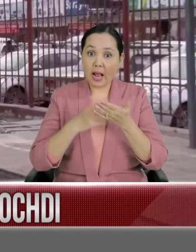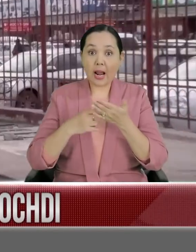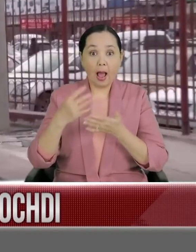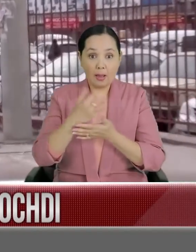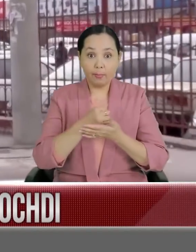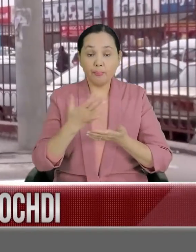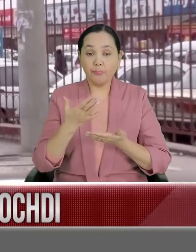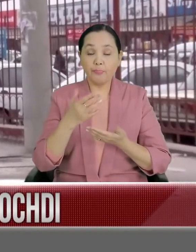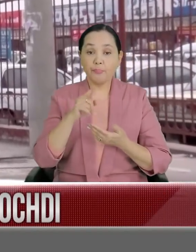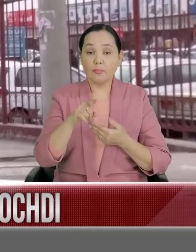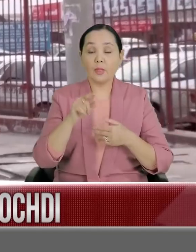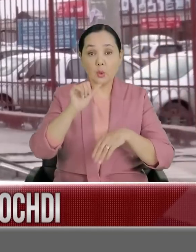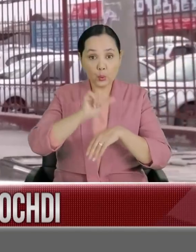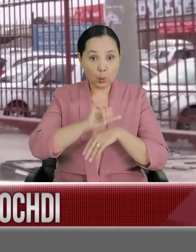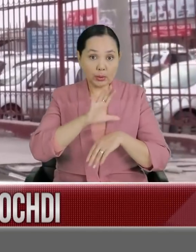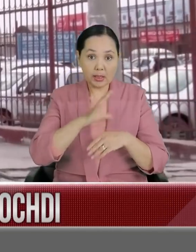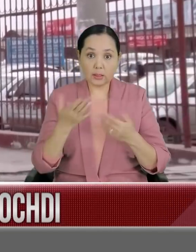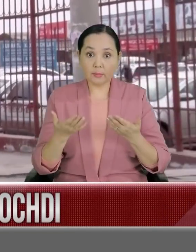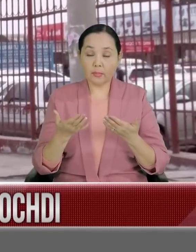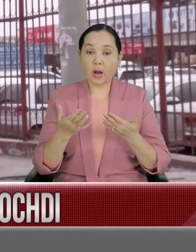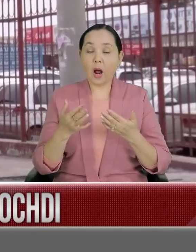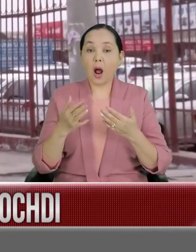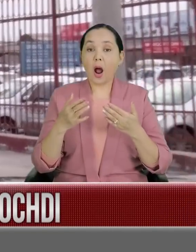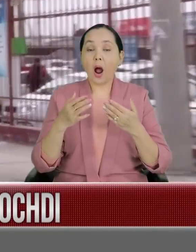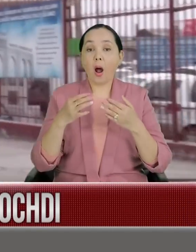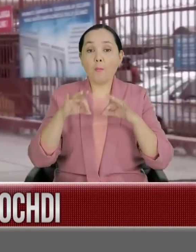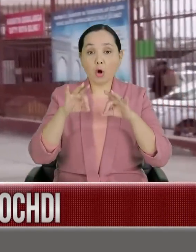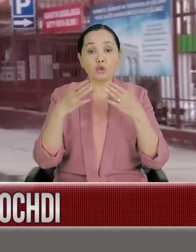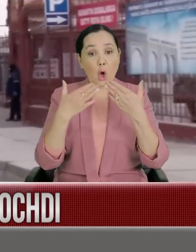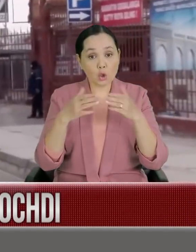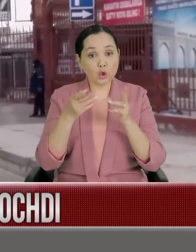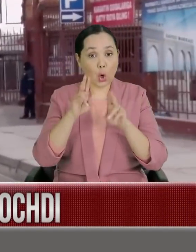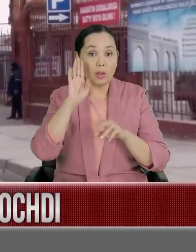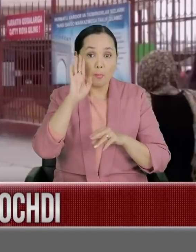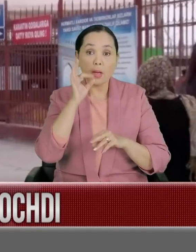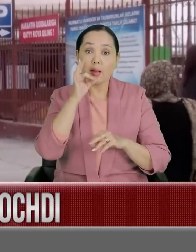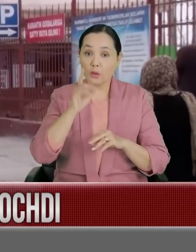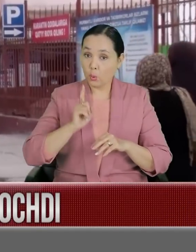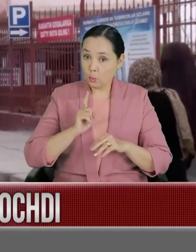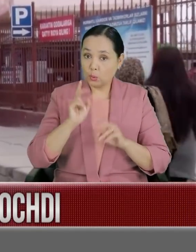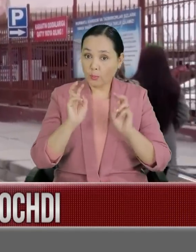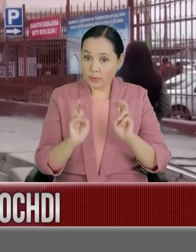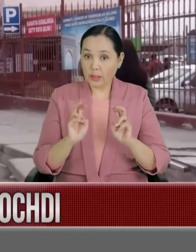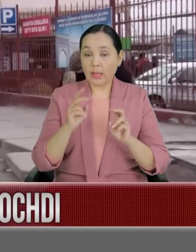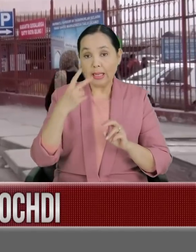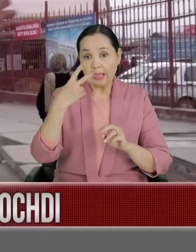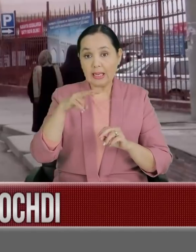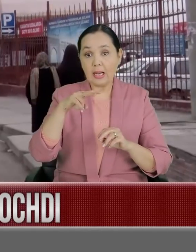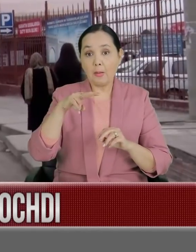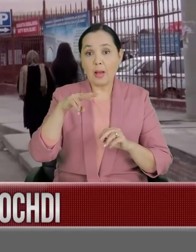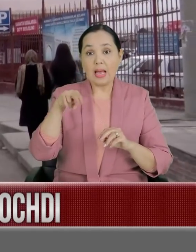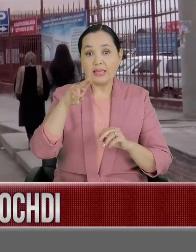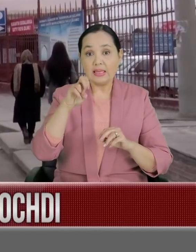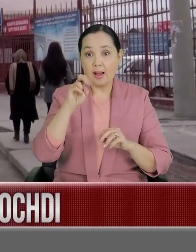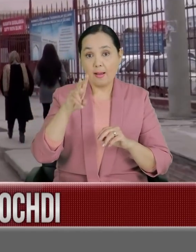yig'di. Keyin malaka to'xtadi. Boshini ochib qoldi dedim, u balaga aytdim, mana kichik tur dedim, qarab turdim, o'zim bir 20 minut